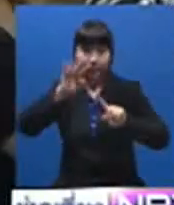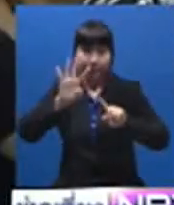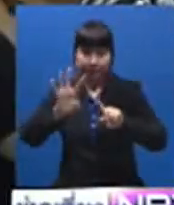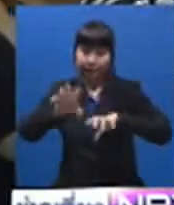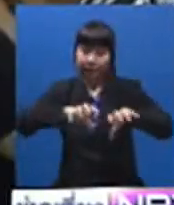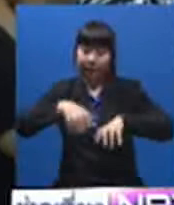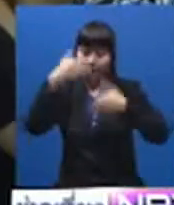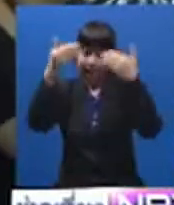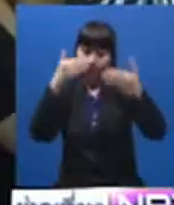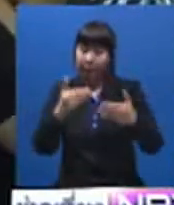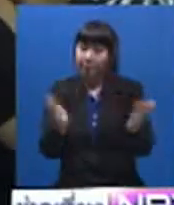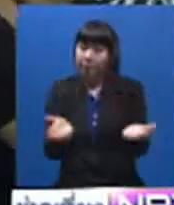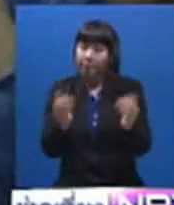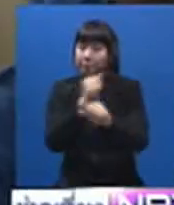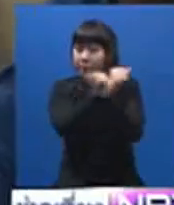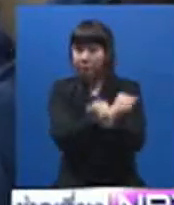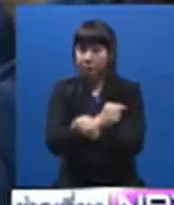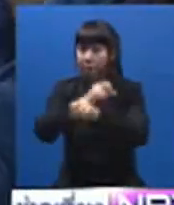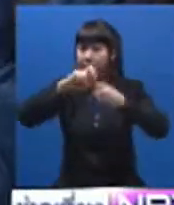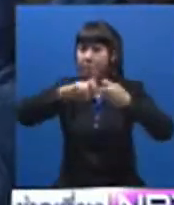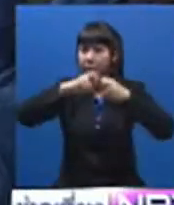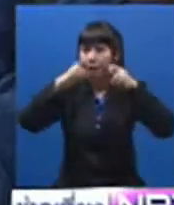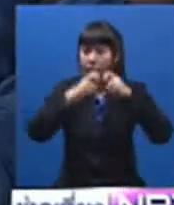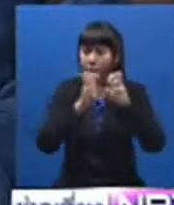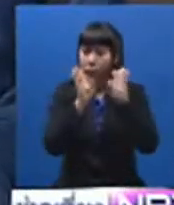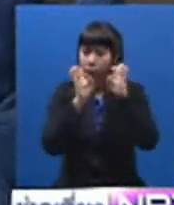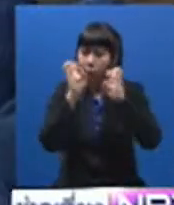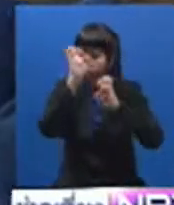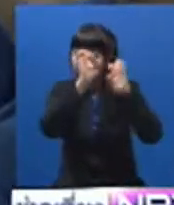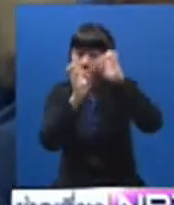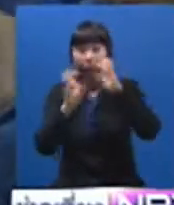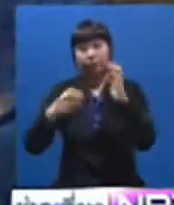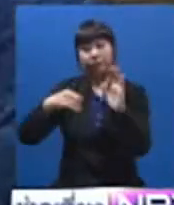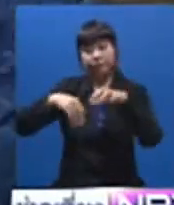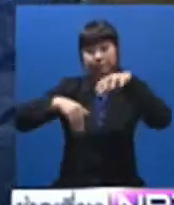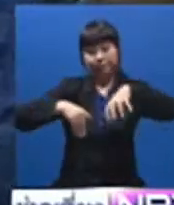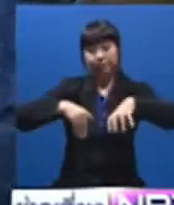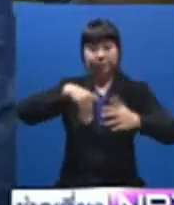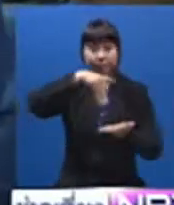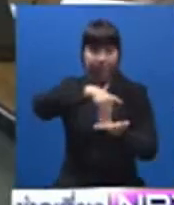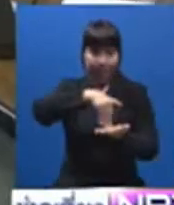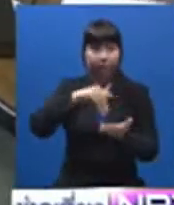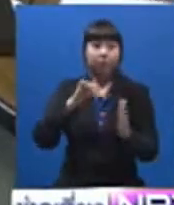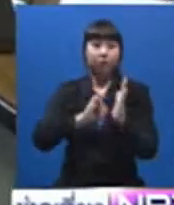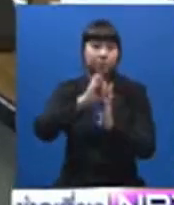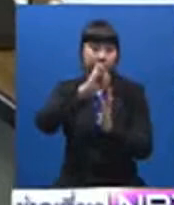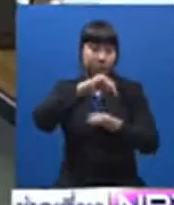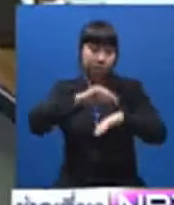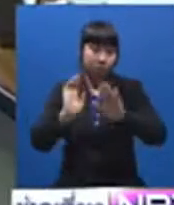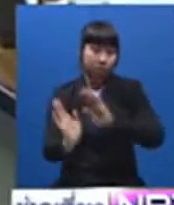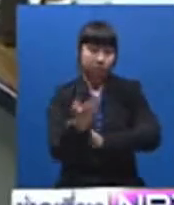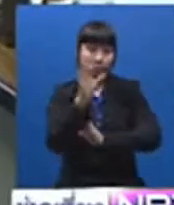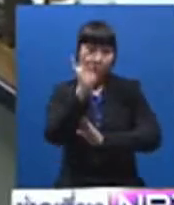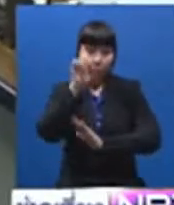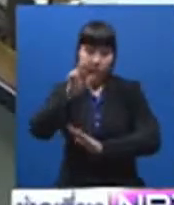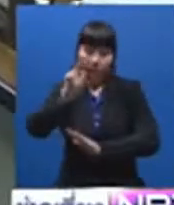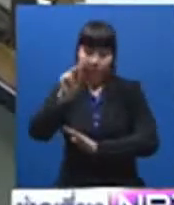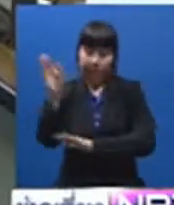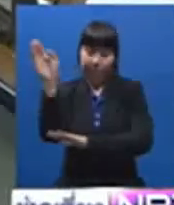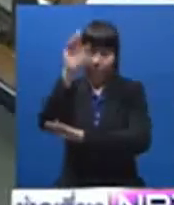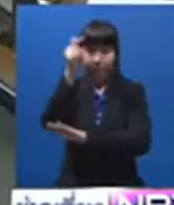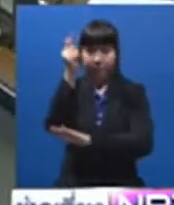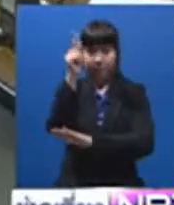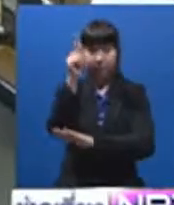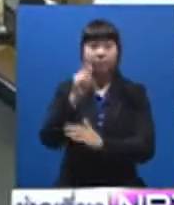จะจกิจกรรรณรงป้องกัปัหาเหมาะควรที่สะละกลางจหดเชีงให่โยเริ่ตงแต่เวลา 8.30 นาทีถึง 11.